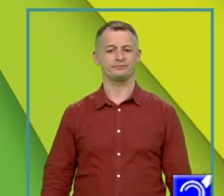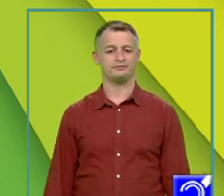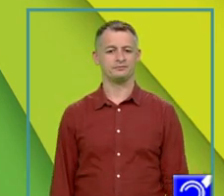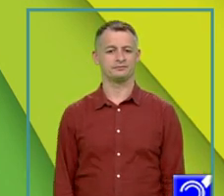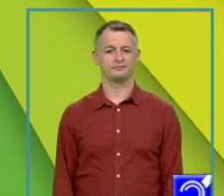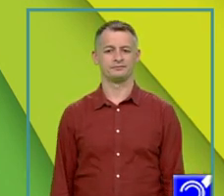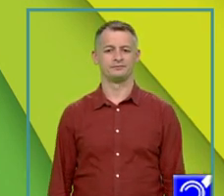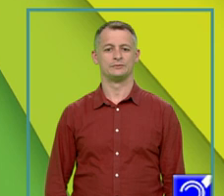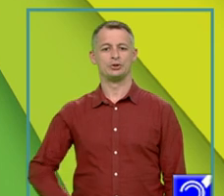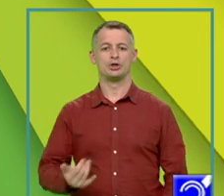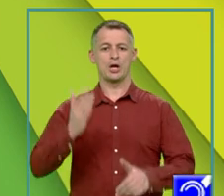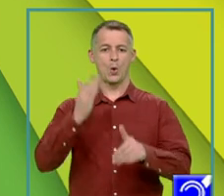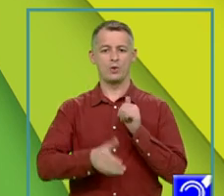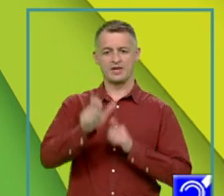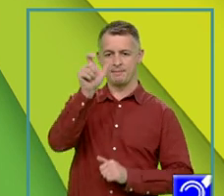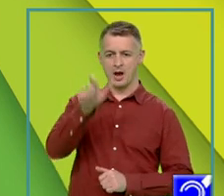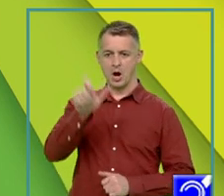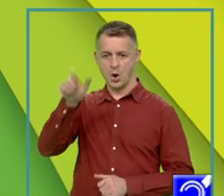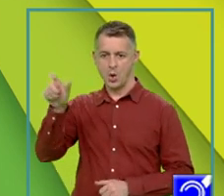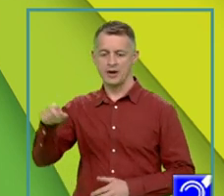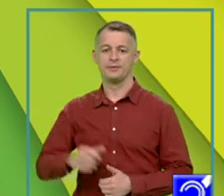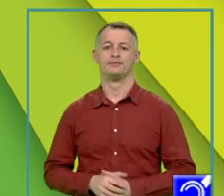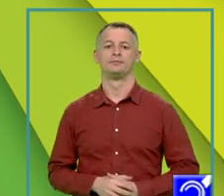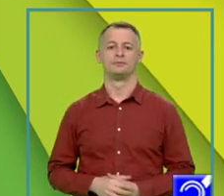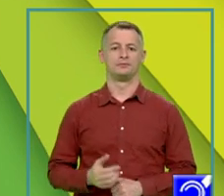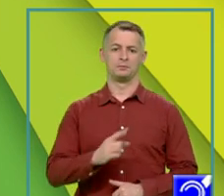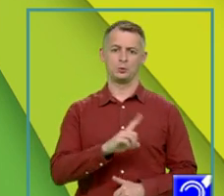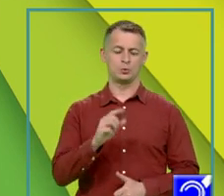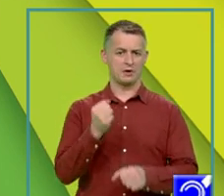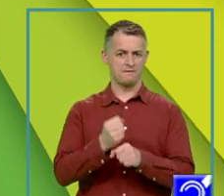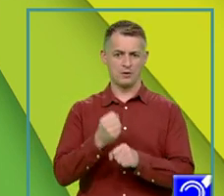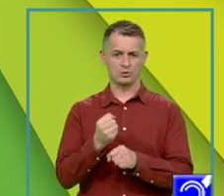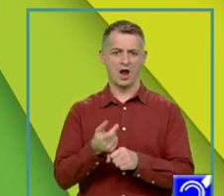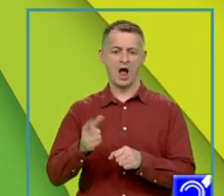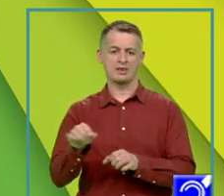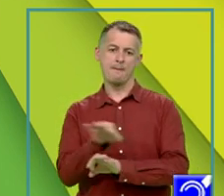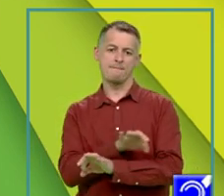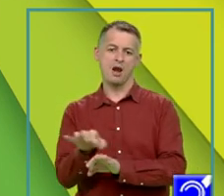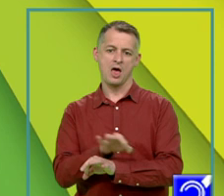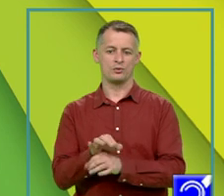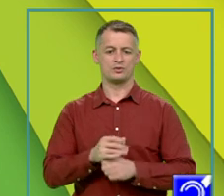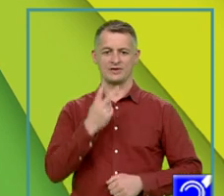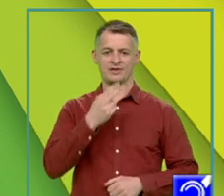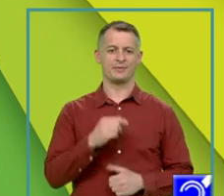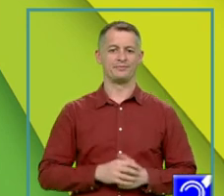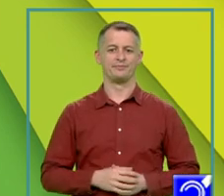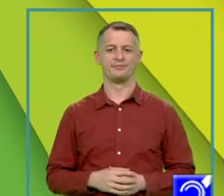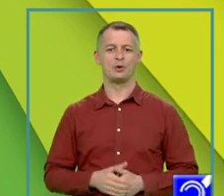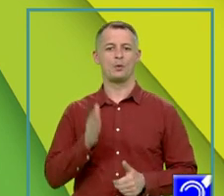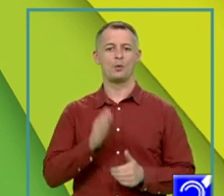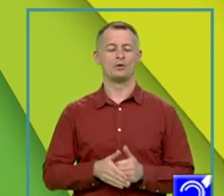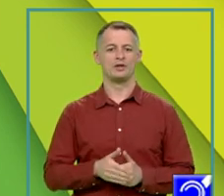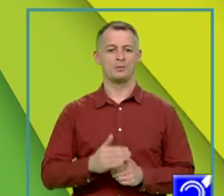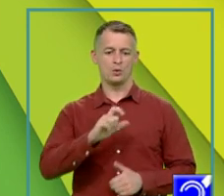și o ultima coloană nu și ar fi făcut alte planuri Ia să vedem ultimul